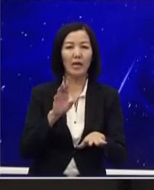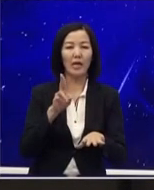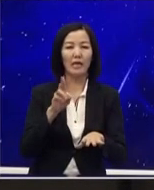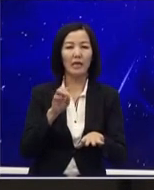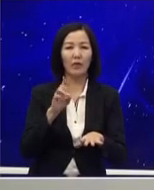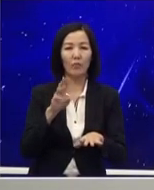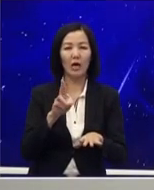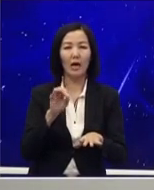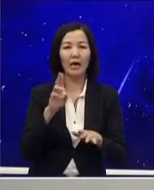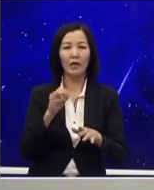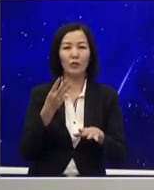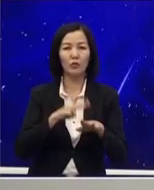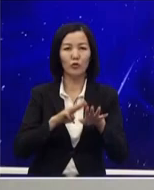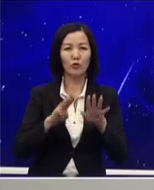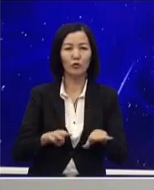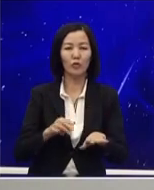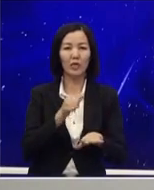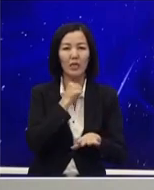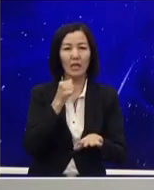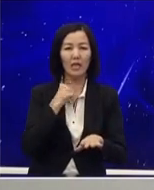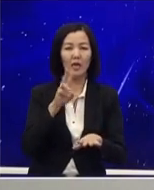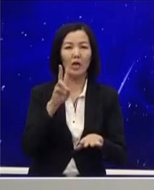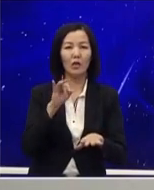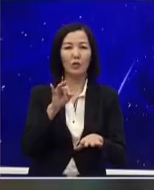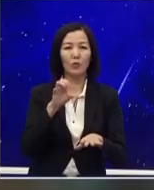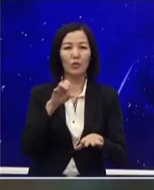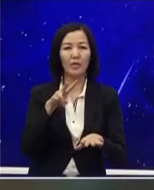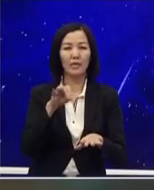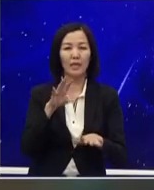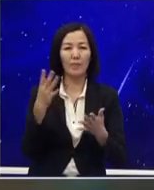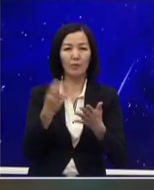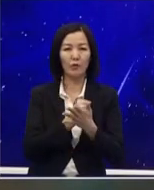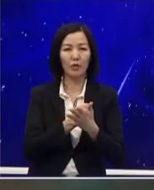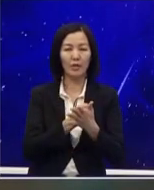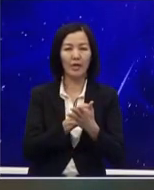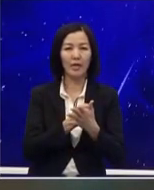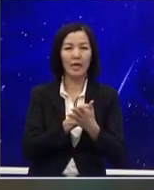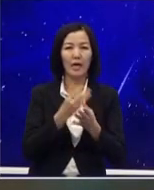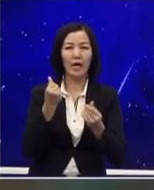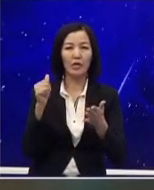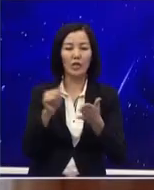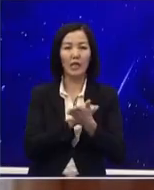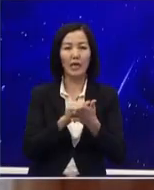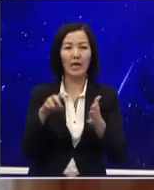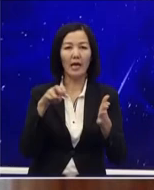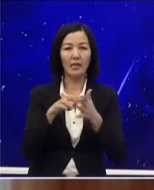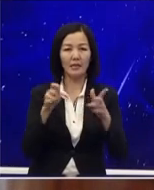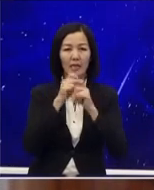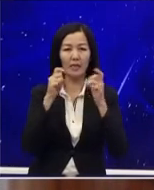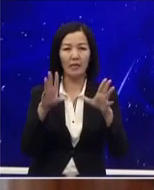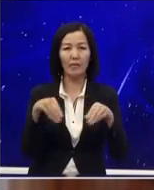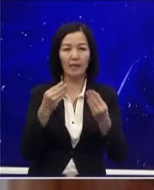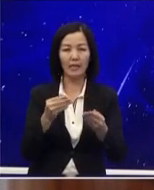Ақыт Дастанұлы, үшінші орында талғарлық Нұрислам Әбітілді иеленді. Жүлдегерлер ақшалай сертификат және алғыс